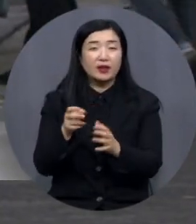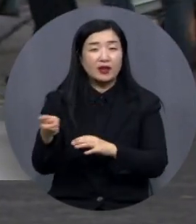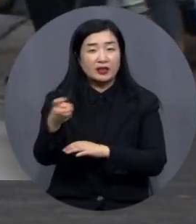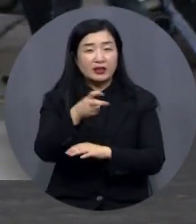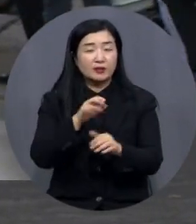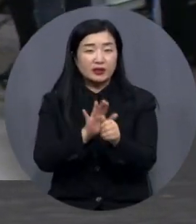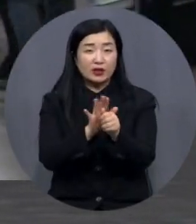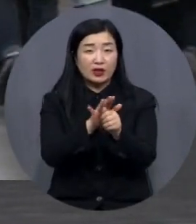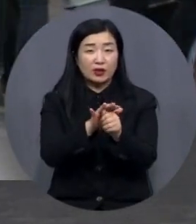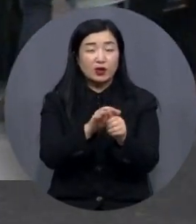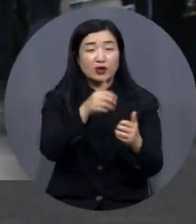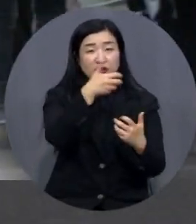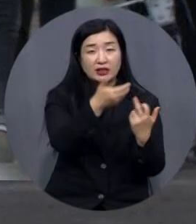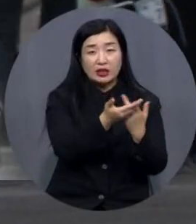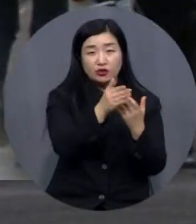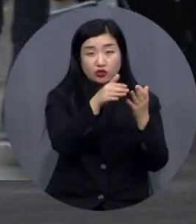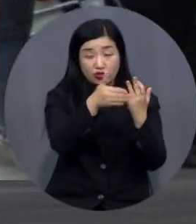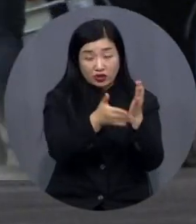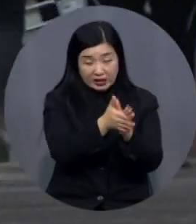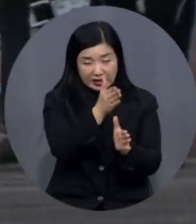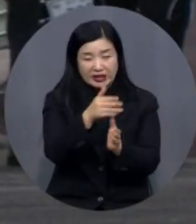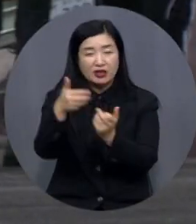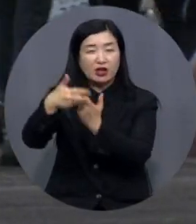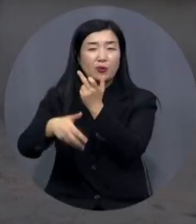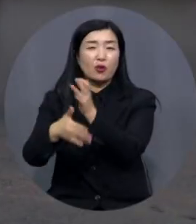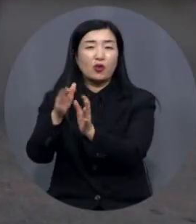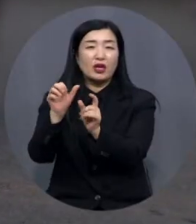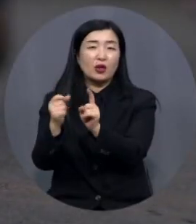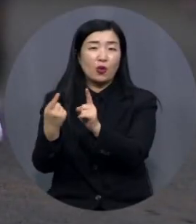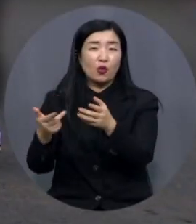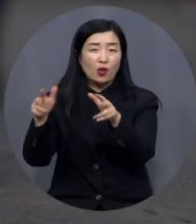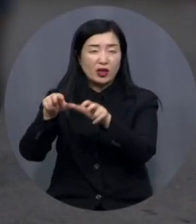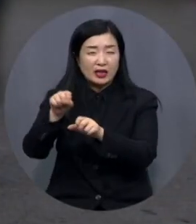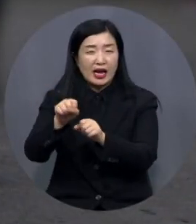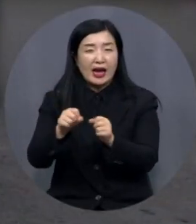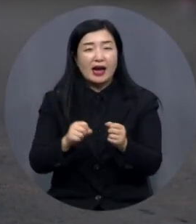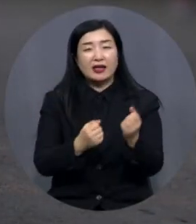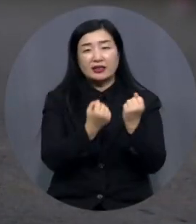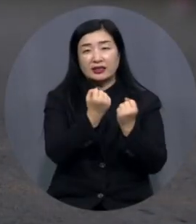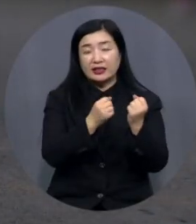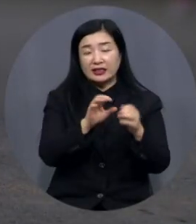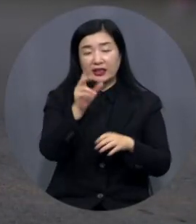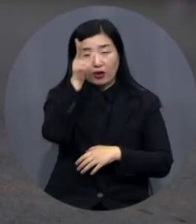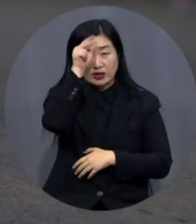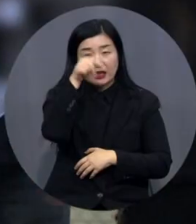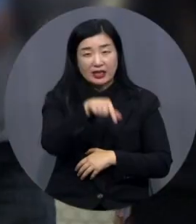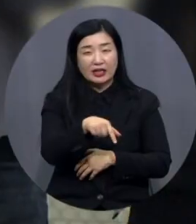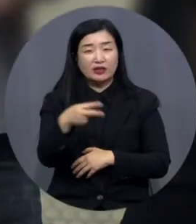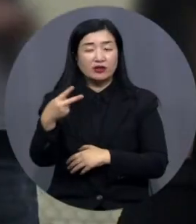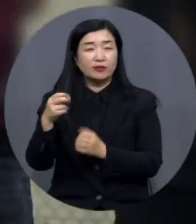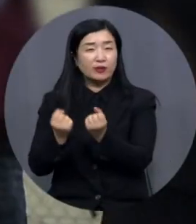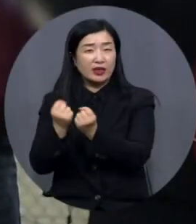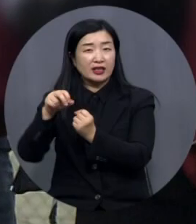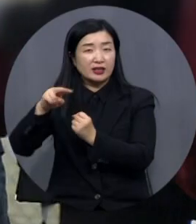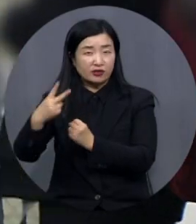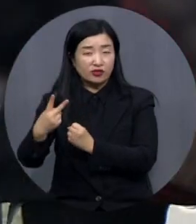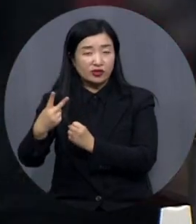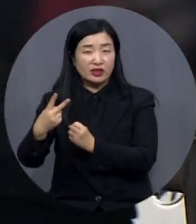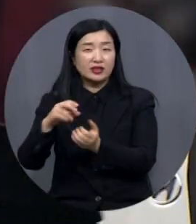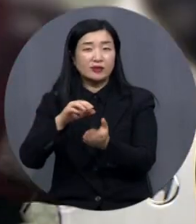서귀포시 1호광장 등 여섯 군대에 순찰차 여섯 대와 사이카 두 대를 배치해 수험생들을 시험장까지